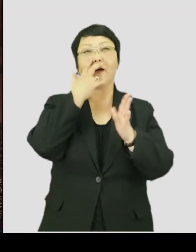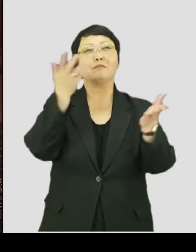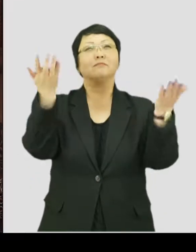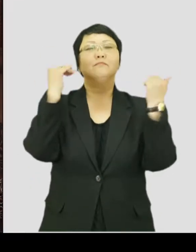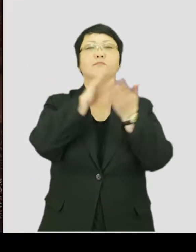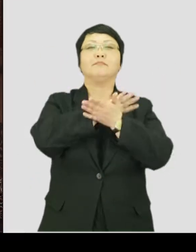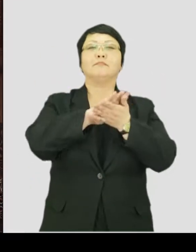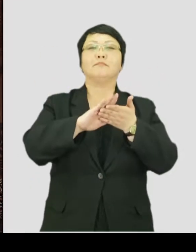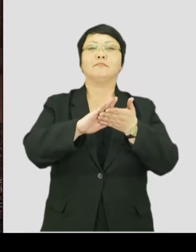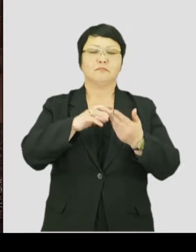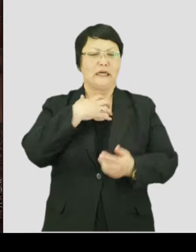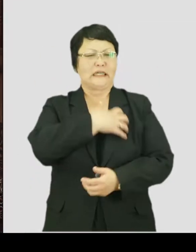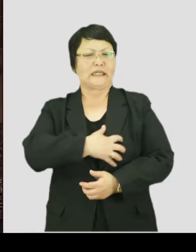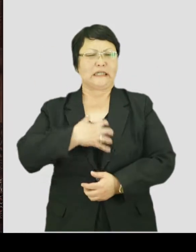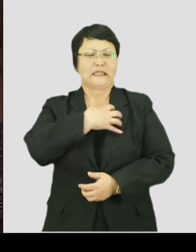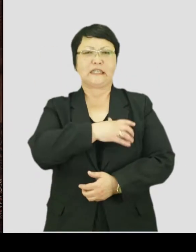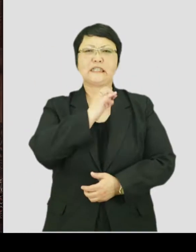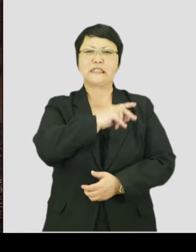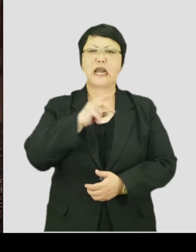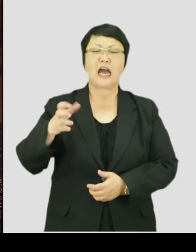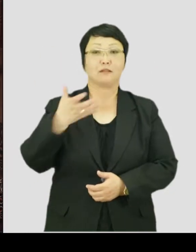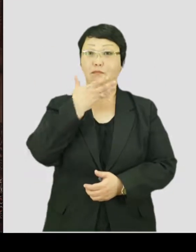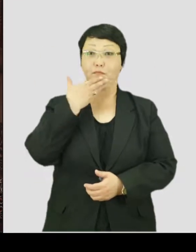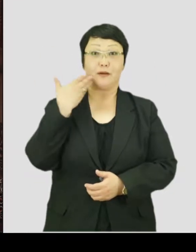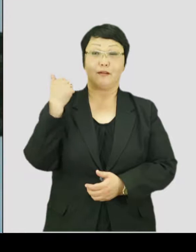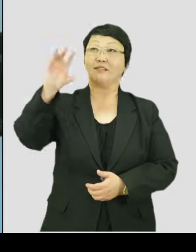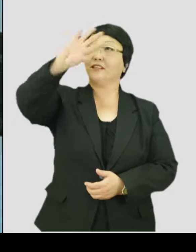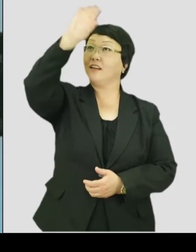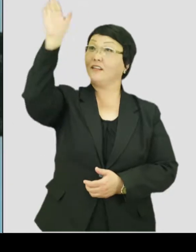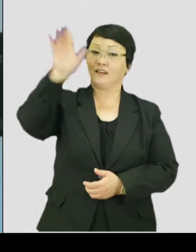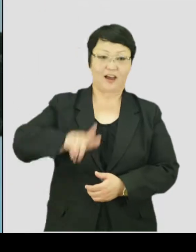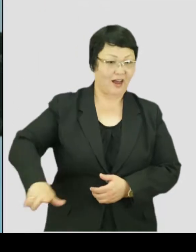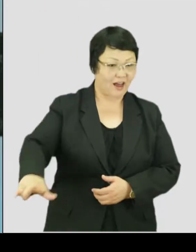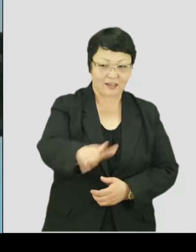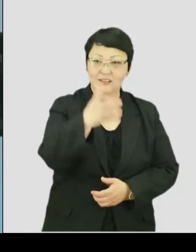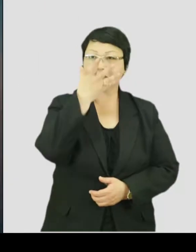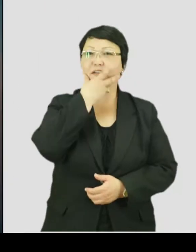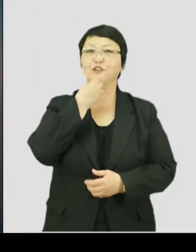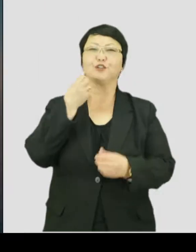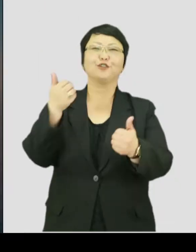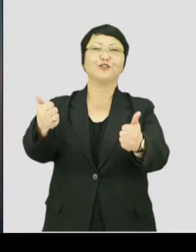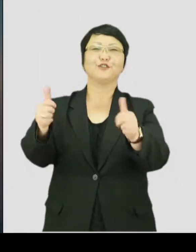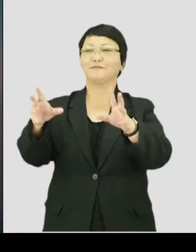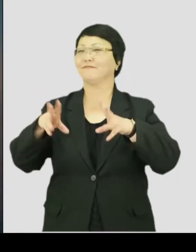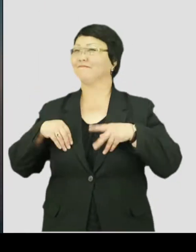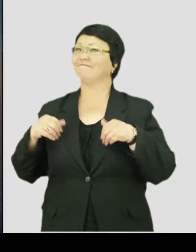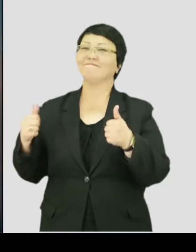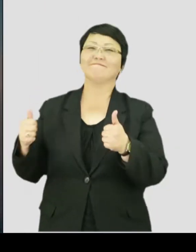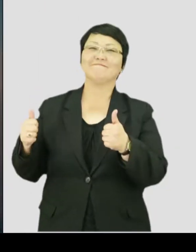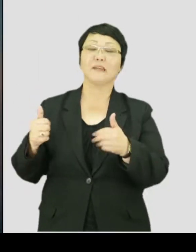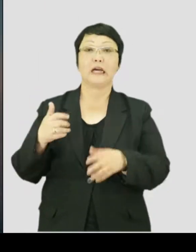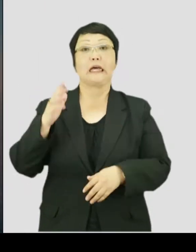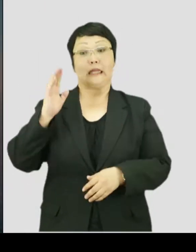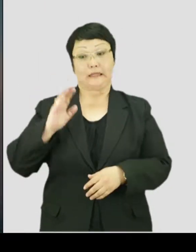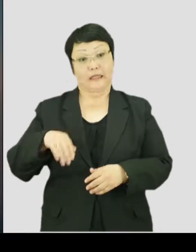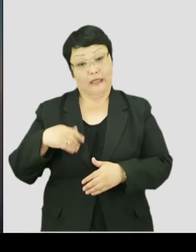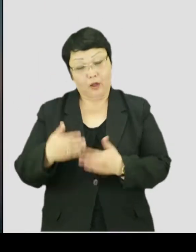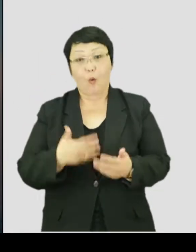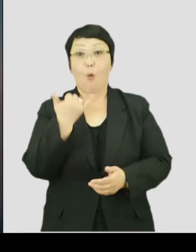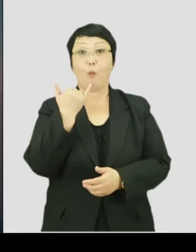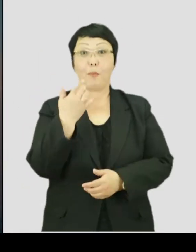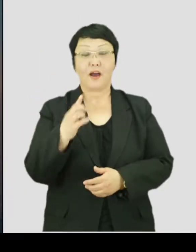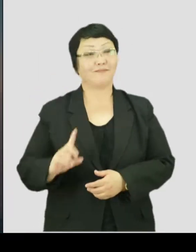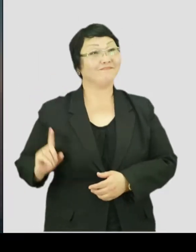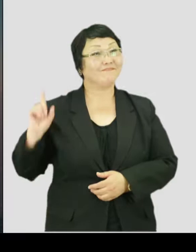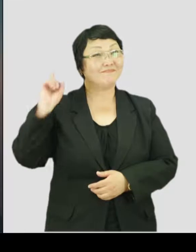За байнга нэг стрессгүй амьдрал юм та ер нь. За тэнгэр газар л гэсэн үгтэй ер нь бол хот руу орж ирлээ. Юу Улаанбаатар хот ер нь өвлийн